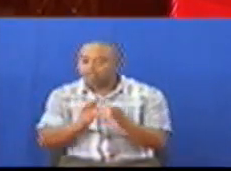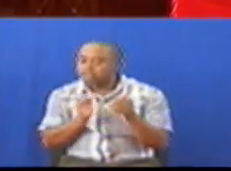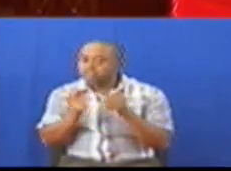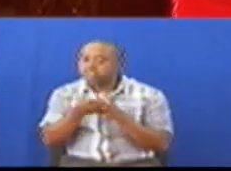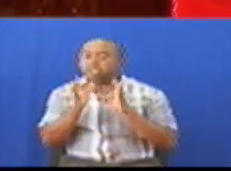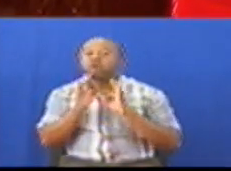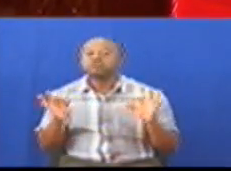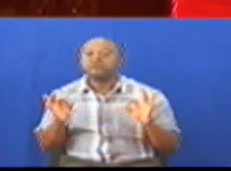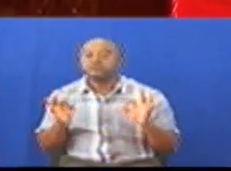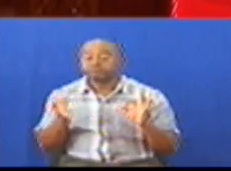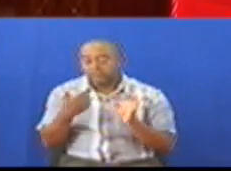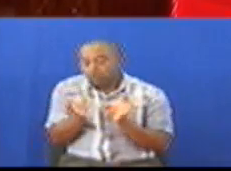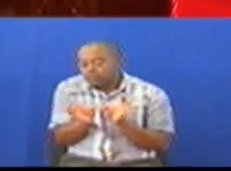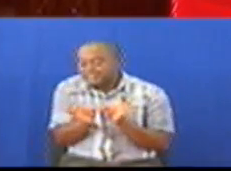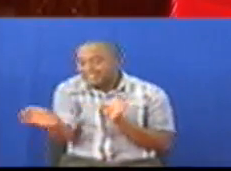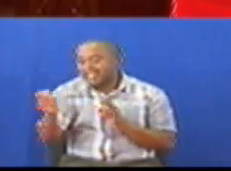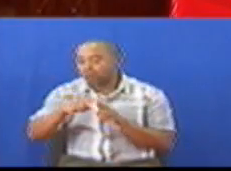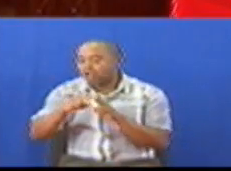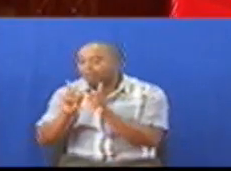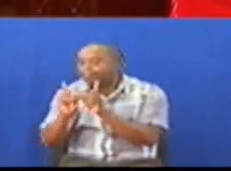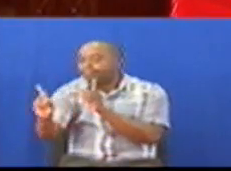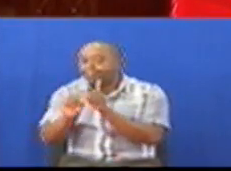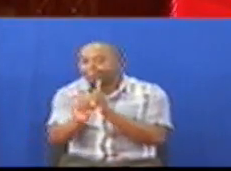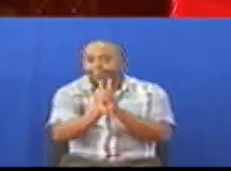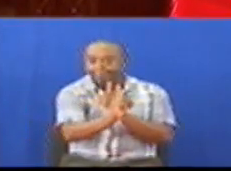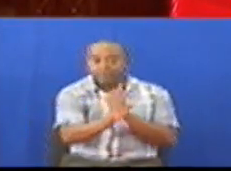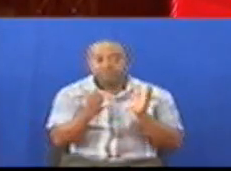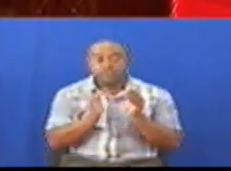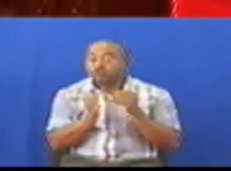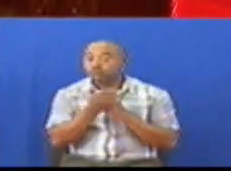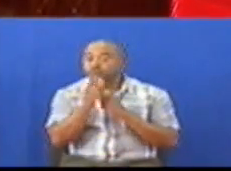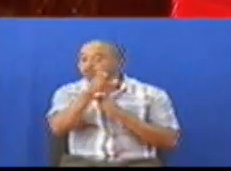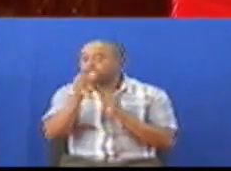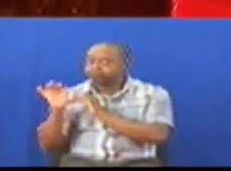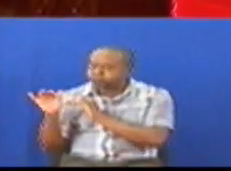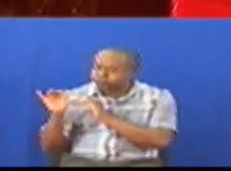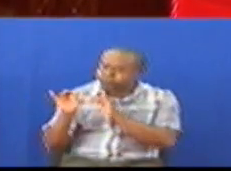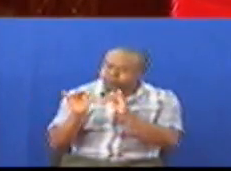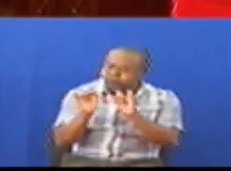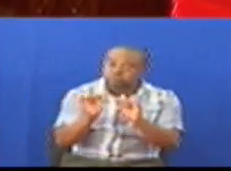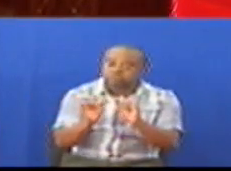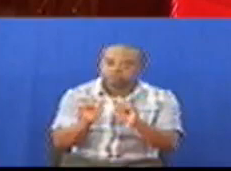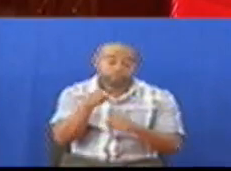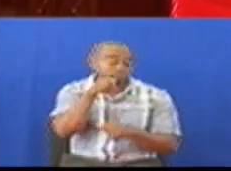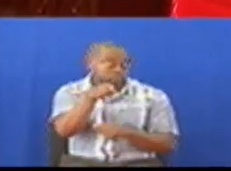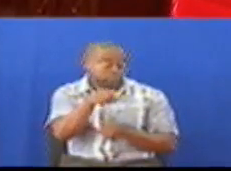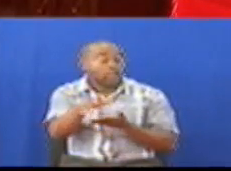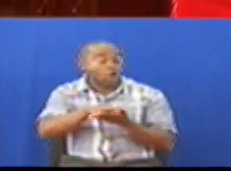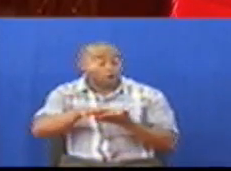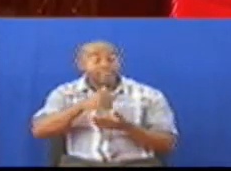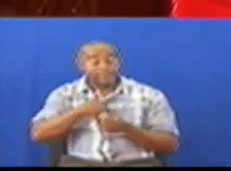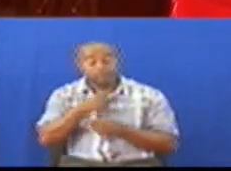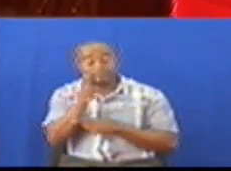usafi na kujitenga, kuzuia misongamano ya watu katika maeneo mbalimbali ya kijamii na kibiashara. Hoja yetu ya msingi ni kutaka